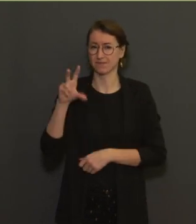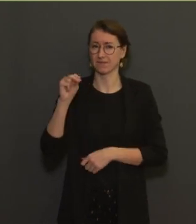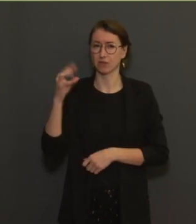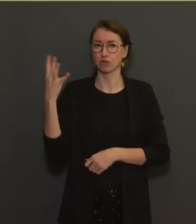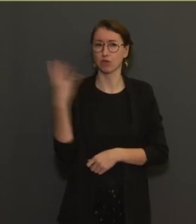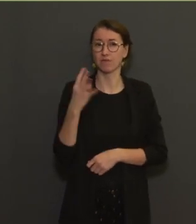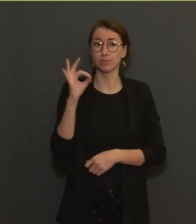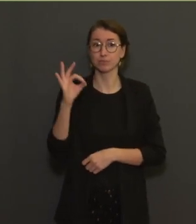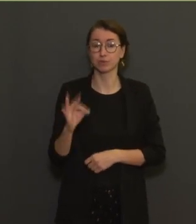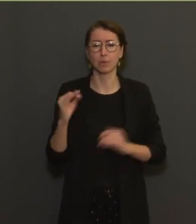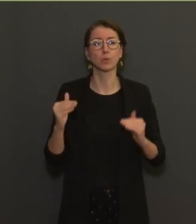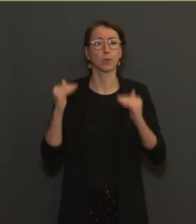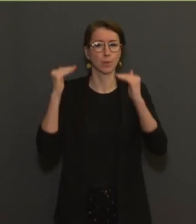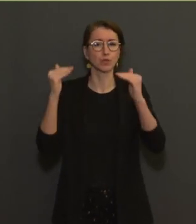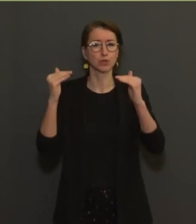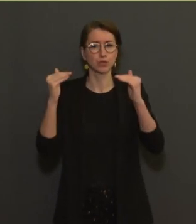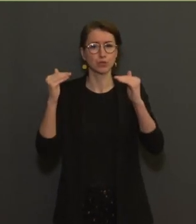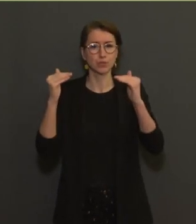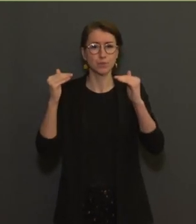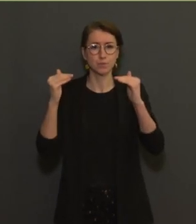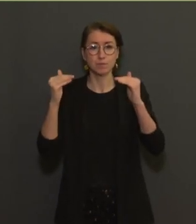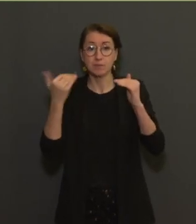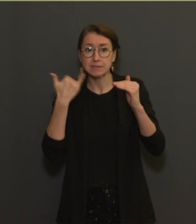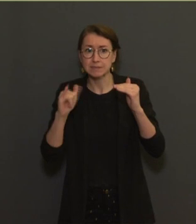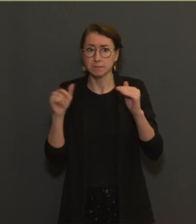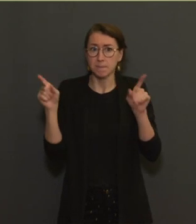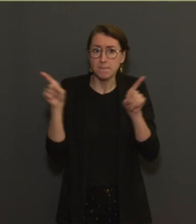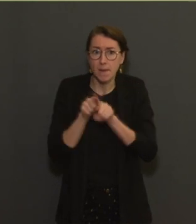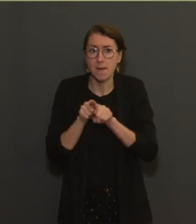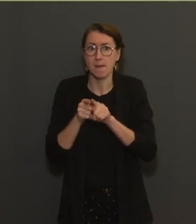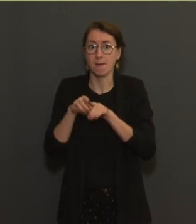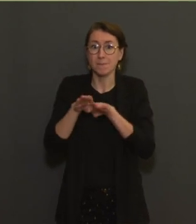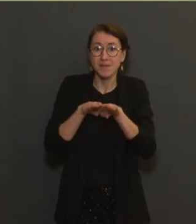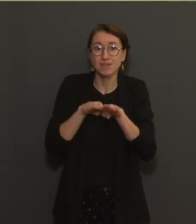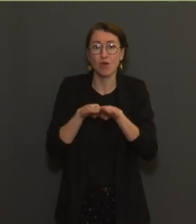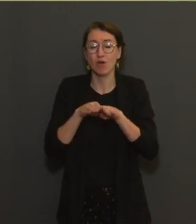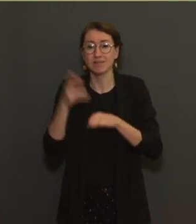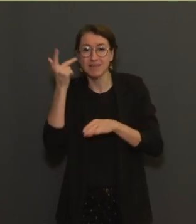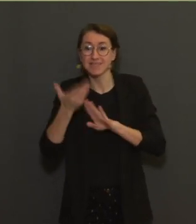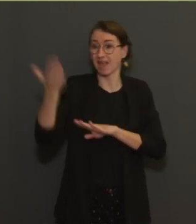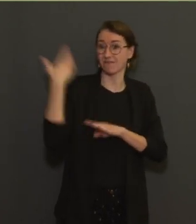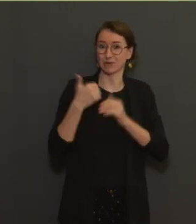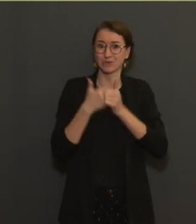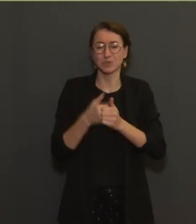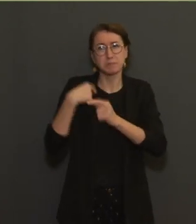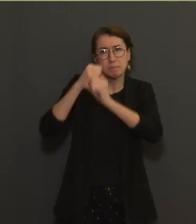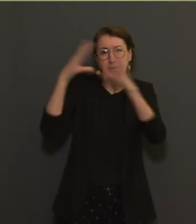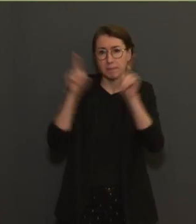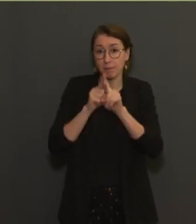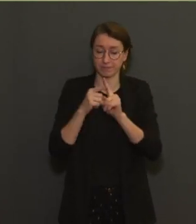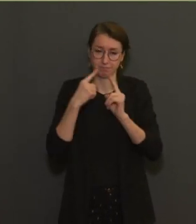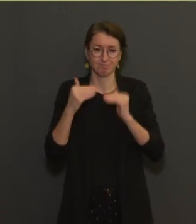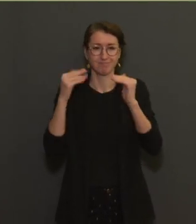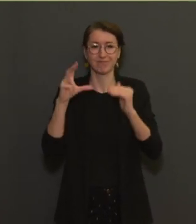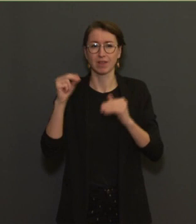par rapport à l'ancienne technique de testing qui comprend aussi les asymptomatiques. Ces 29%, c'est nettement plus bas que ce